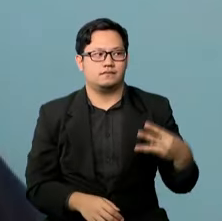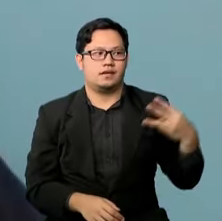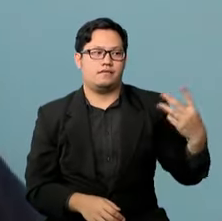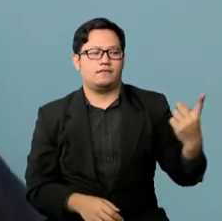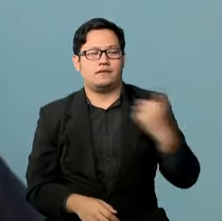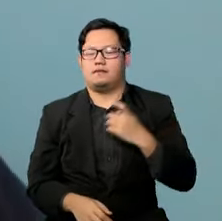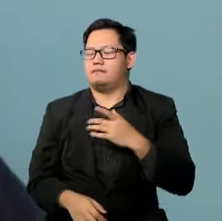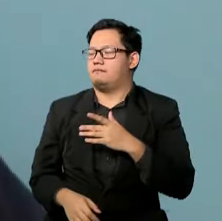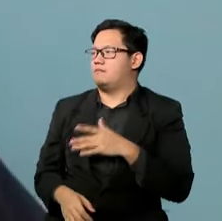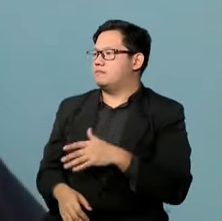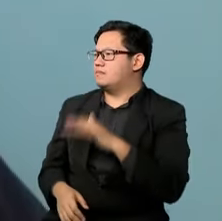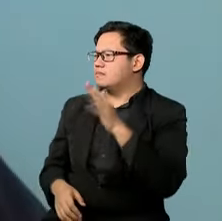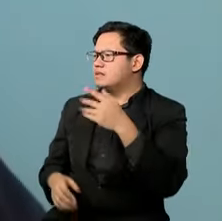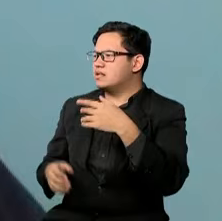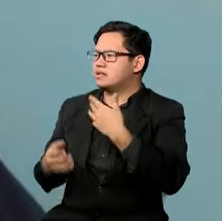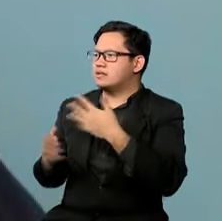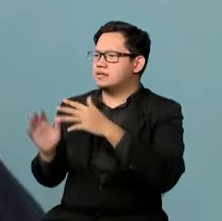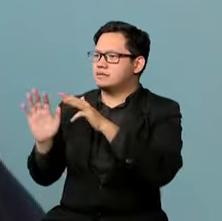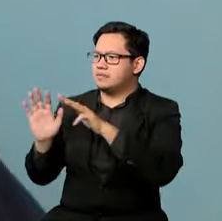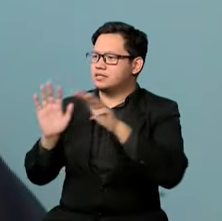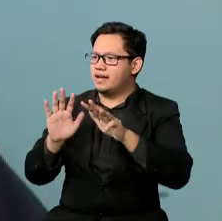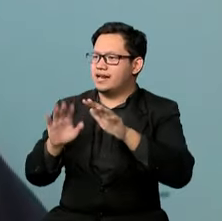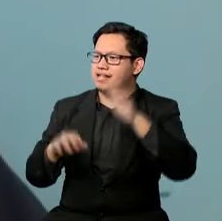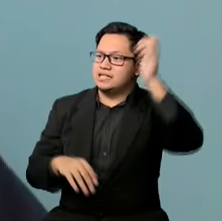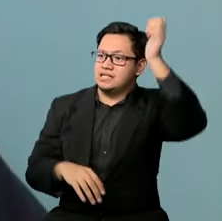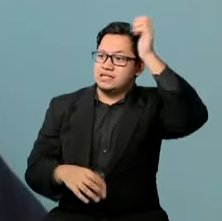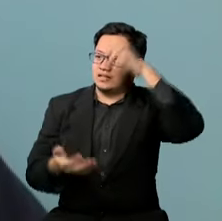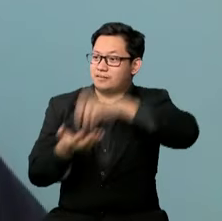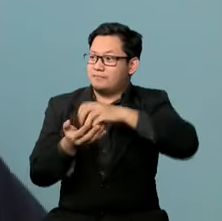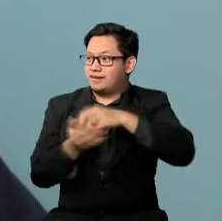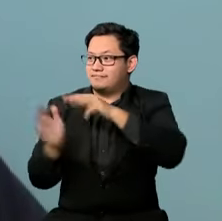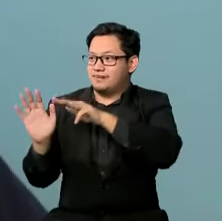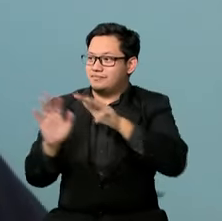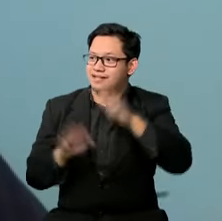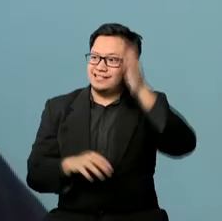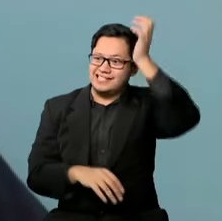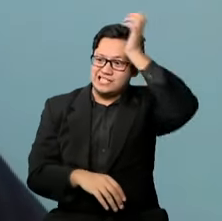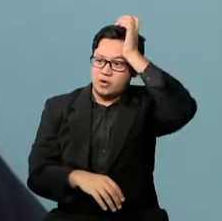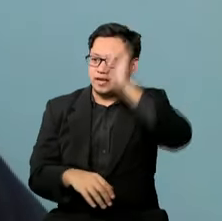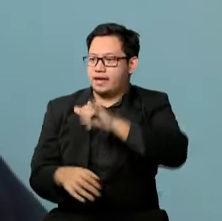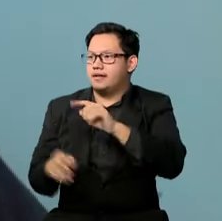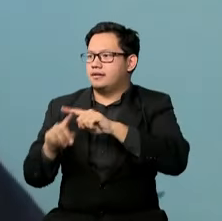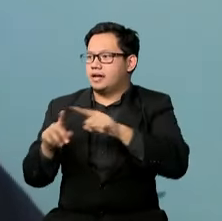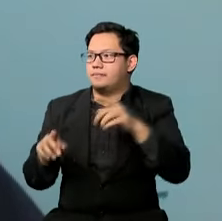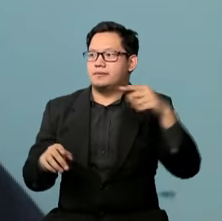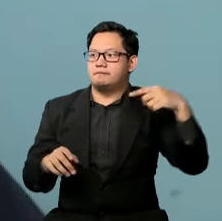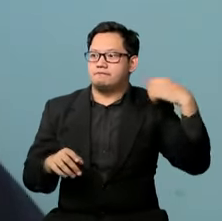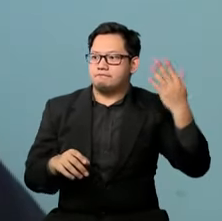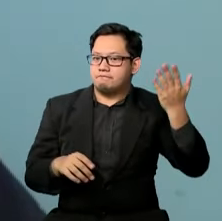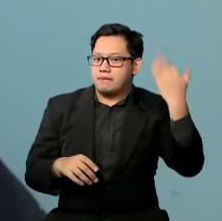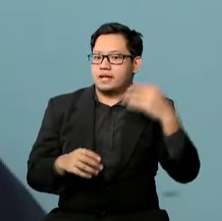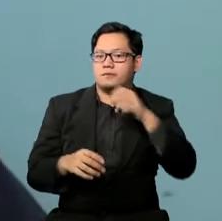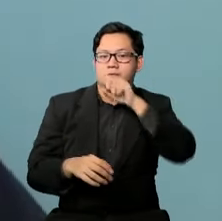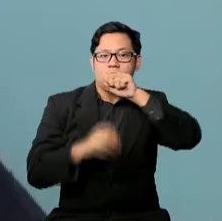99 oleh hijau ya Mbak itu betul-betul kemarin mbak Dewi umumkan